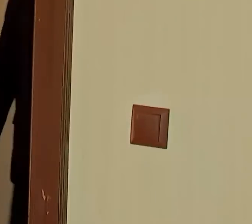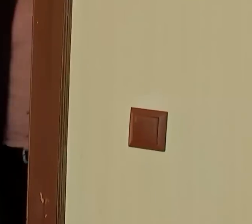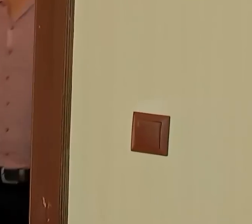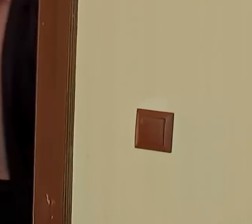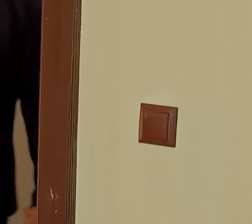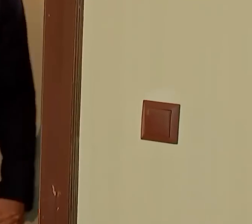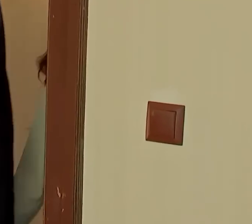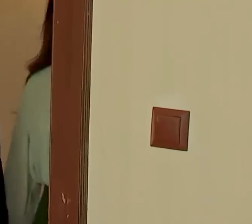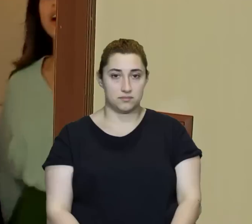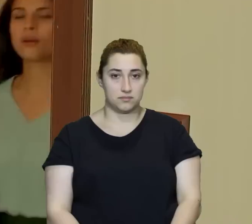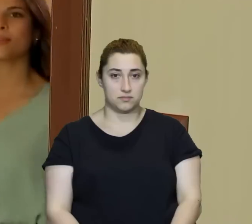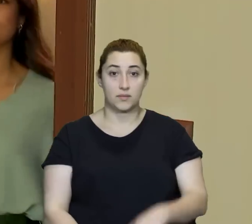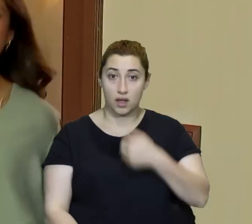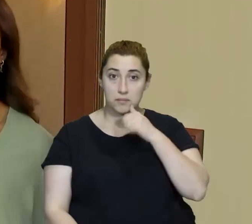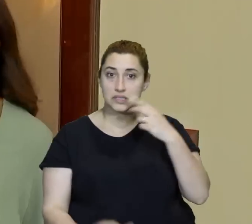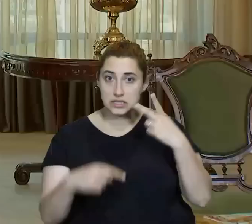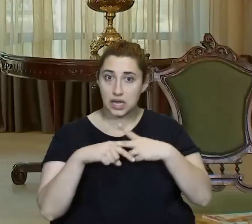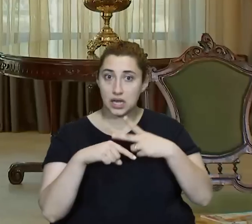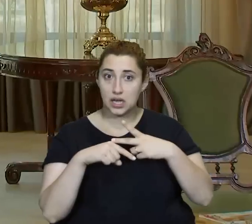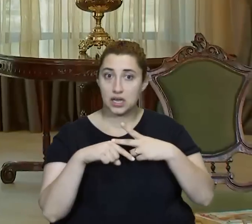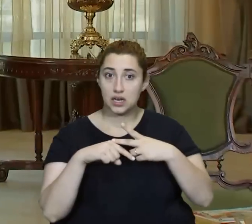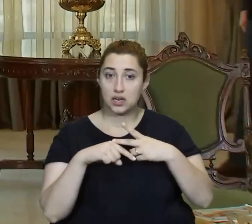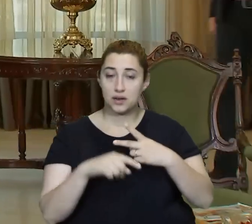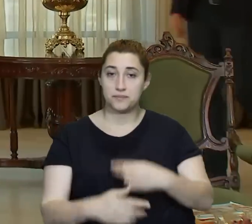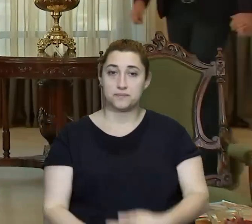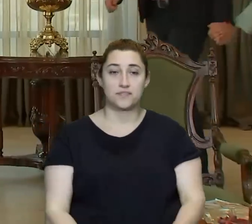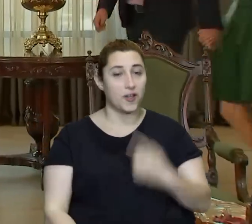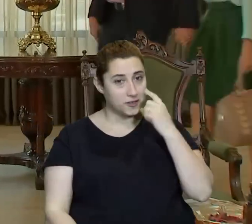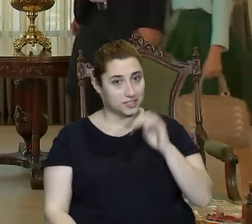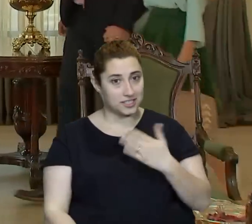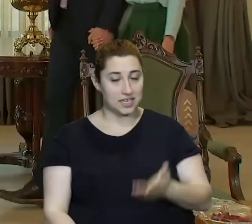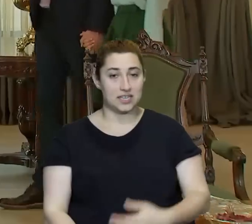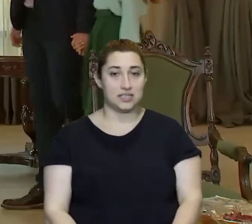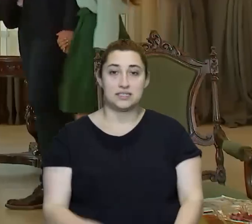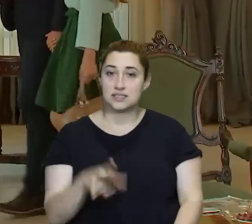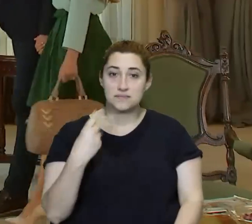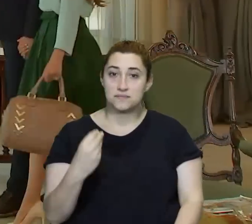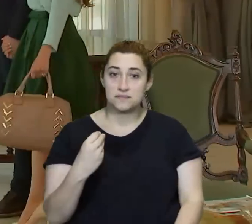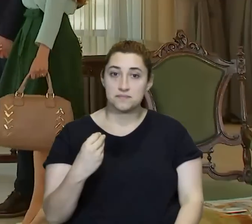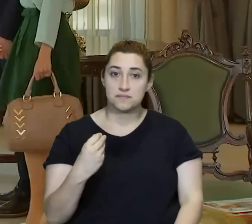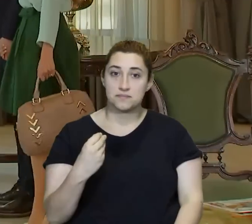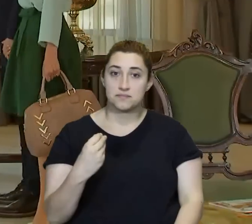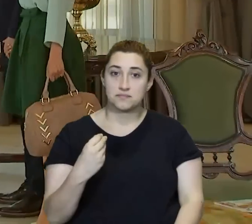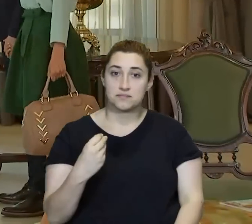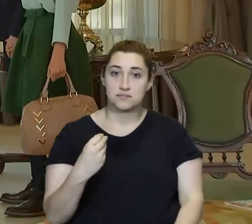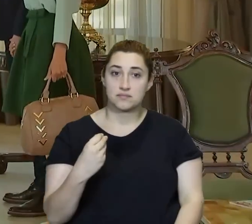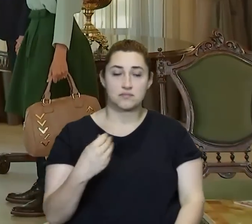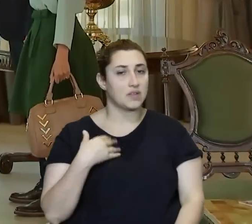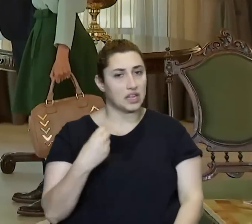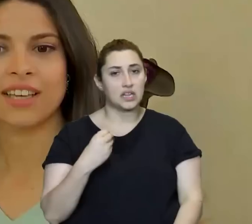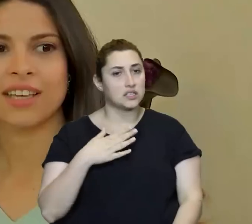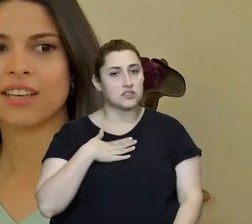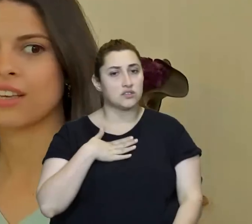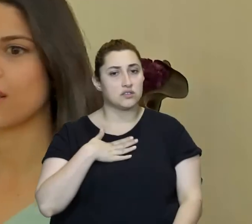Nihat girdi. Abi, Zehra. Hoş geldiniz. Nasılsınız? İyiyiz